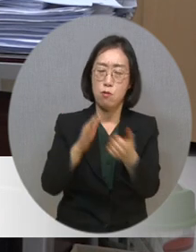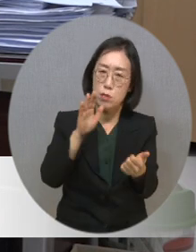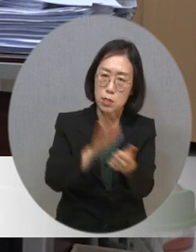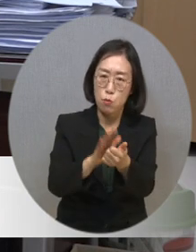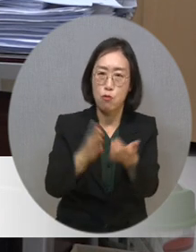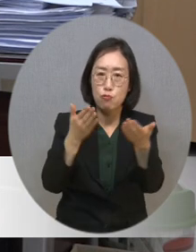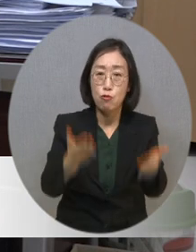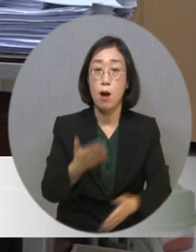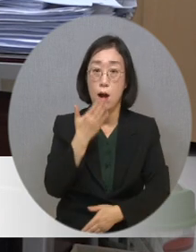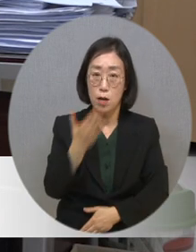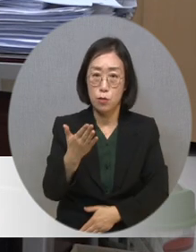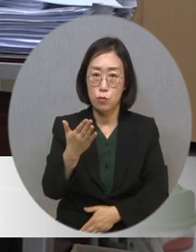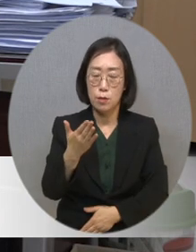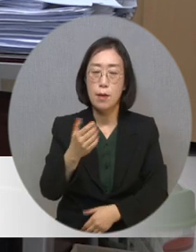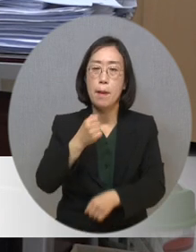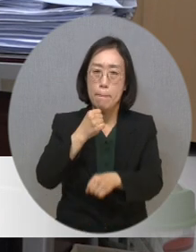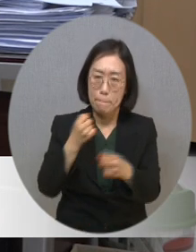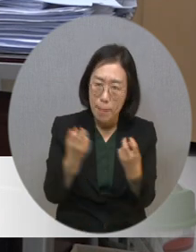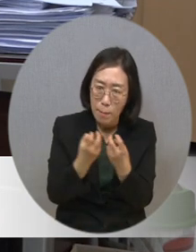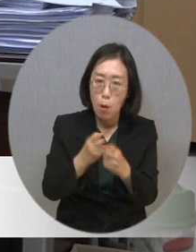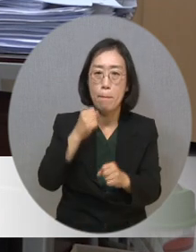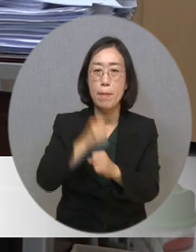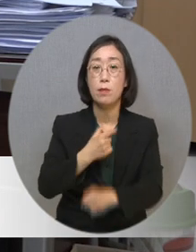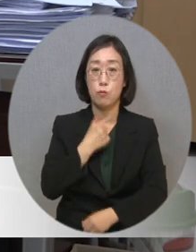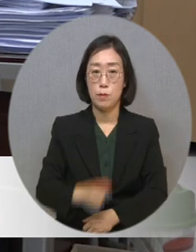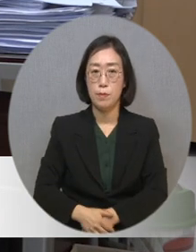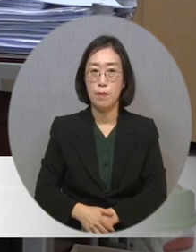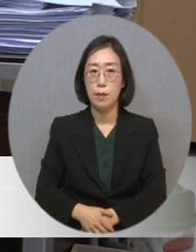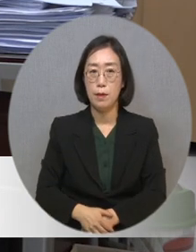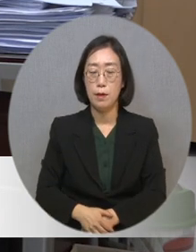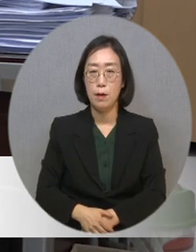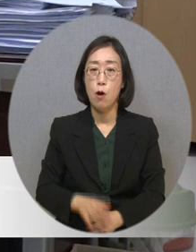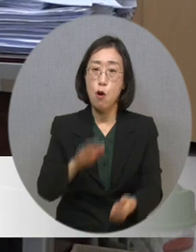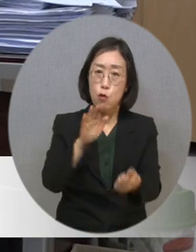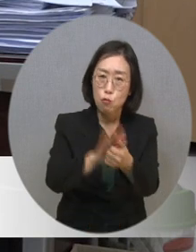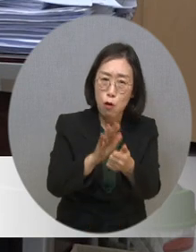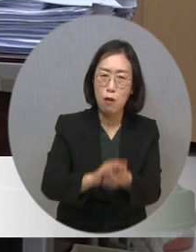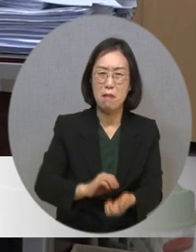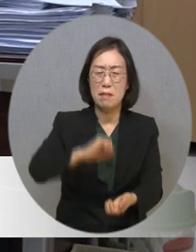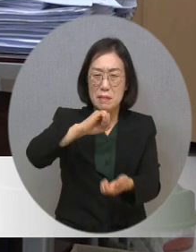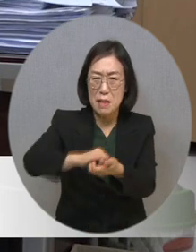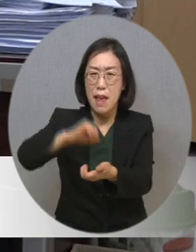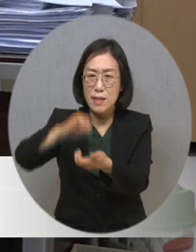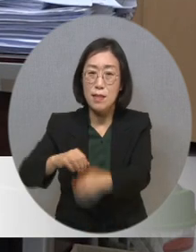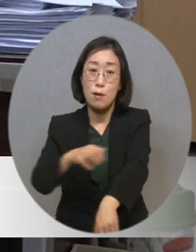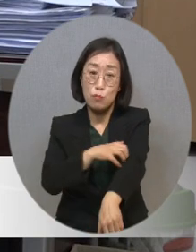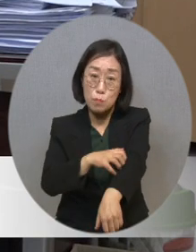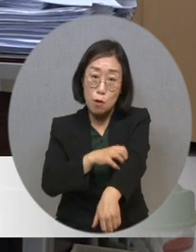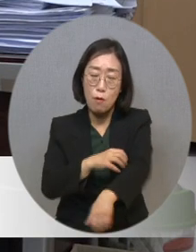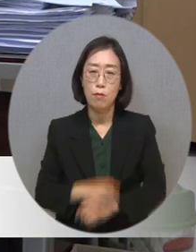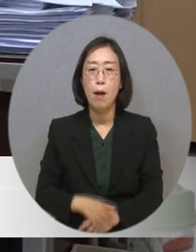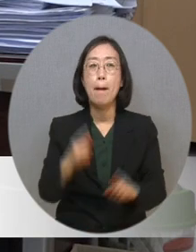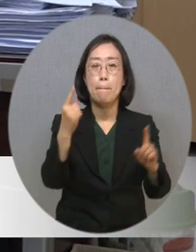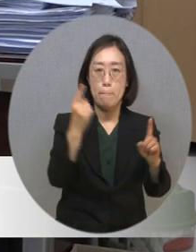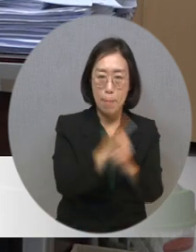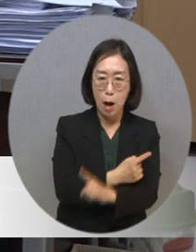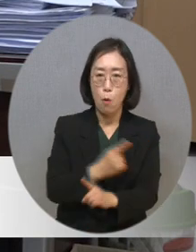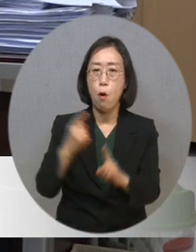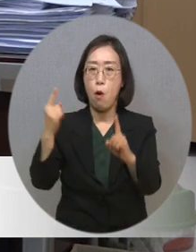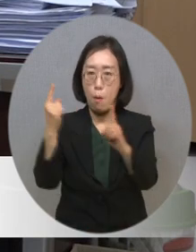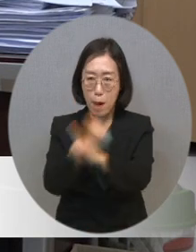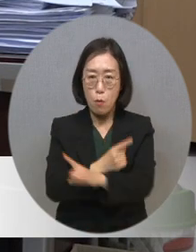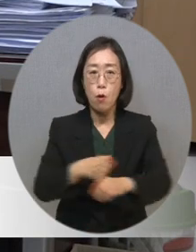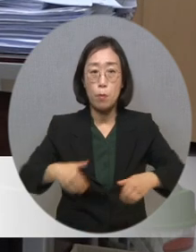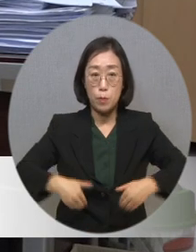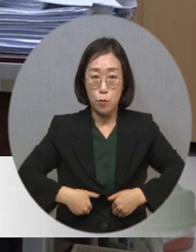그런 기회를 만들고 싶습니다 후의 제한점이 이런게 있기 때문에 하나하나 좀 바꿔 나고 싶은